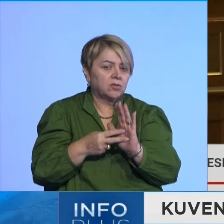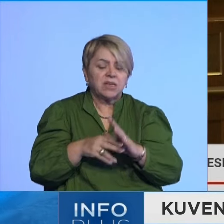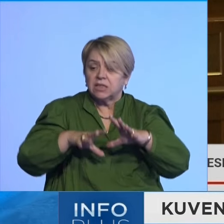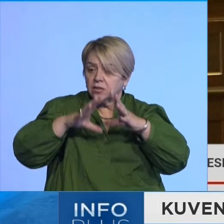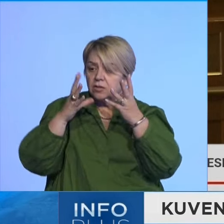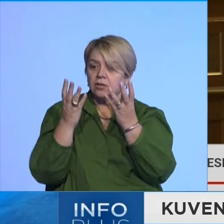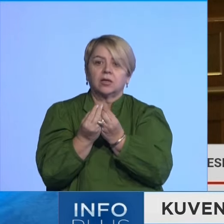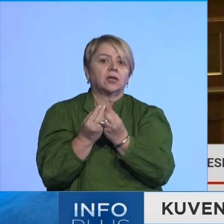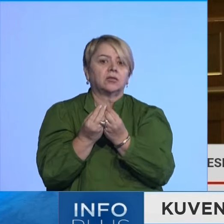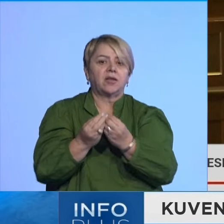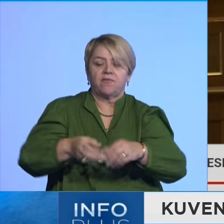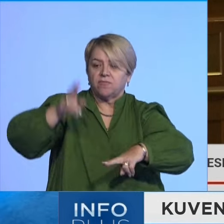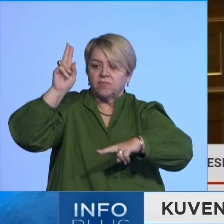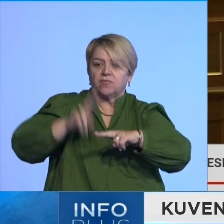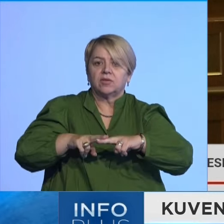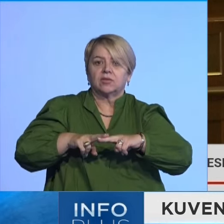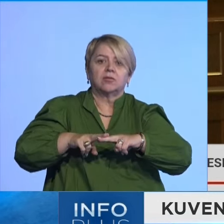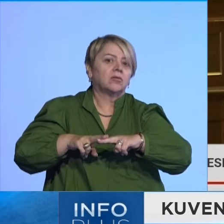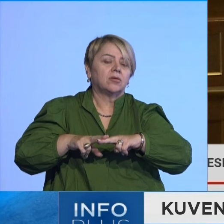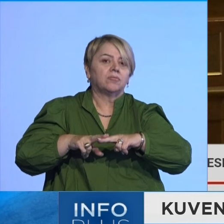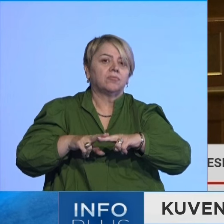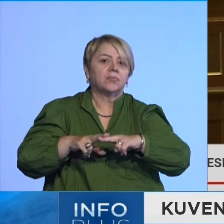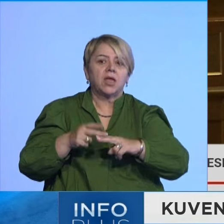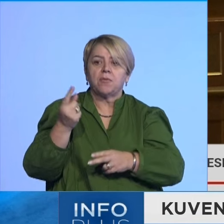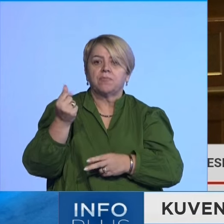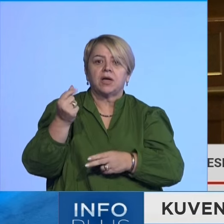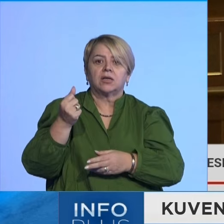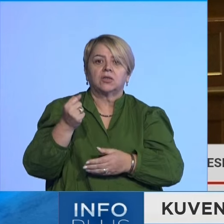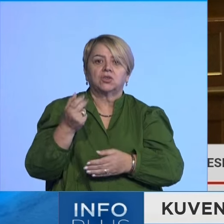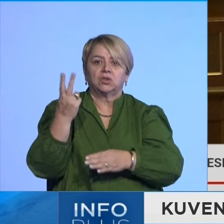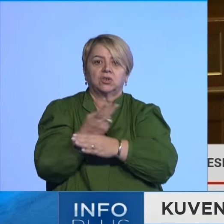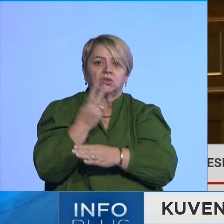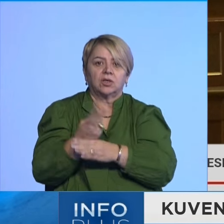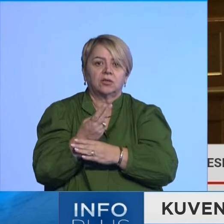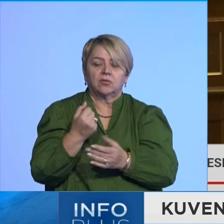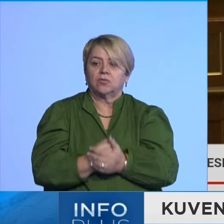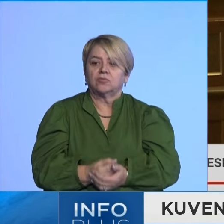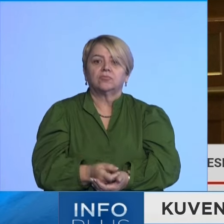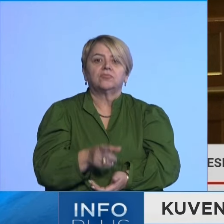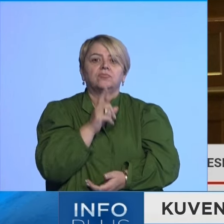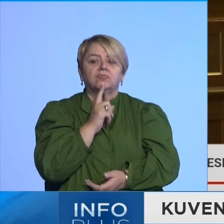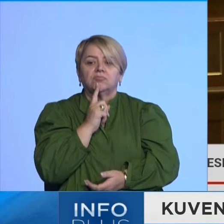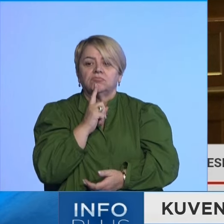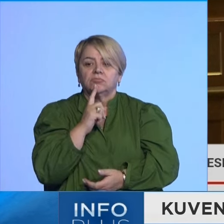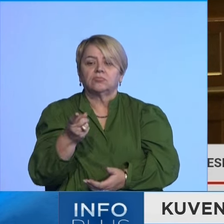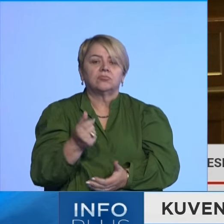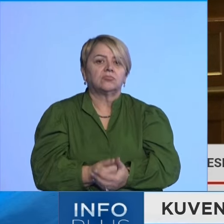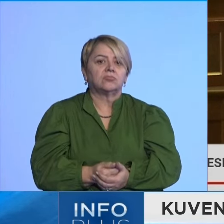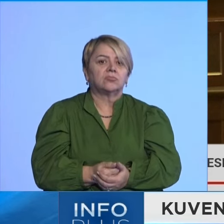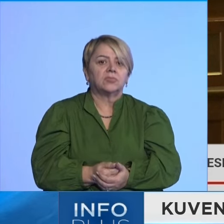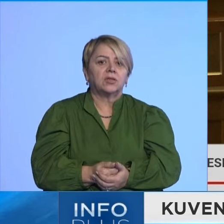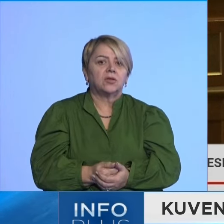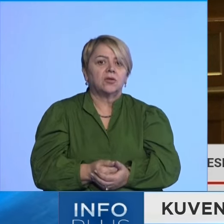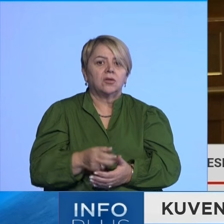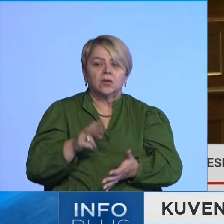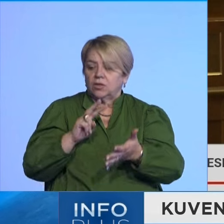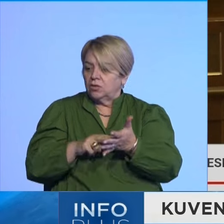gjithë vendimarrjen me parat publike? Cili është ndikimi i